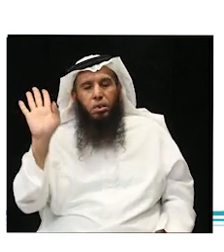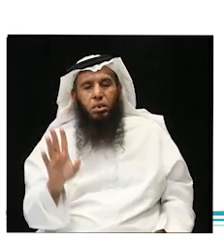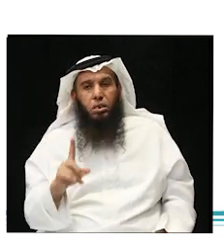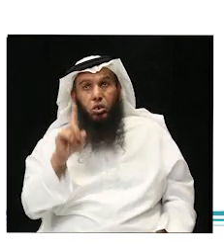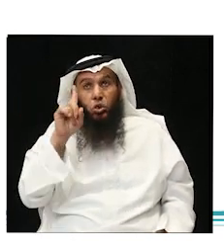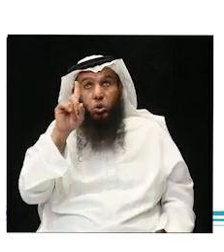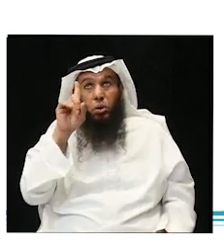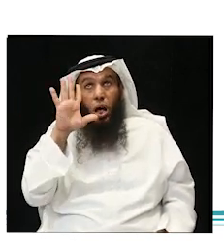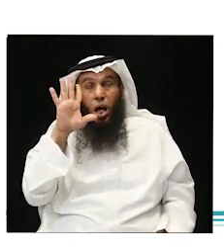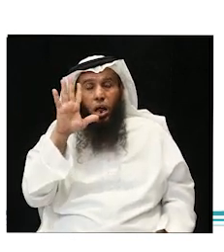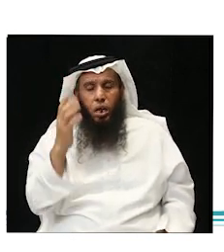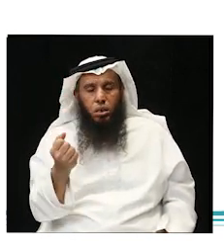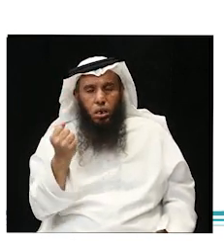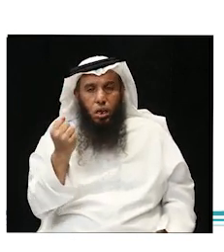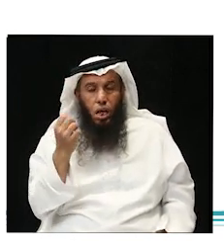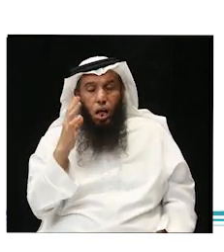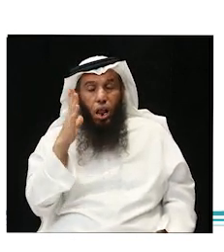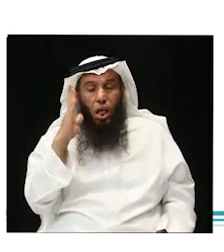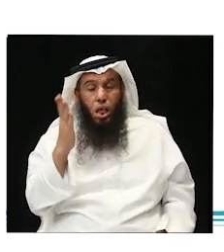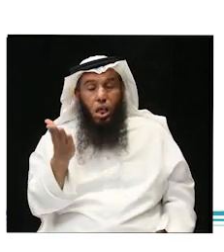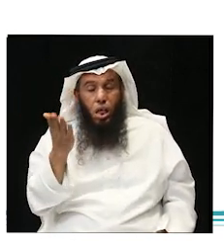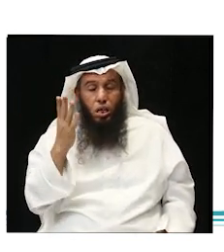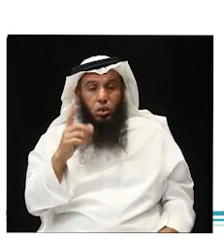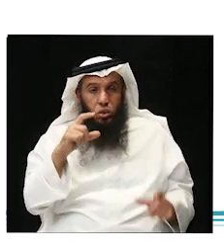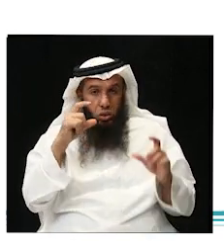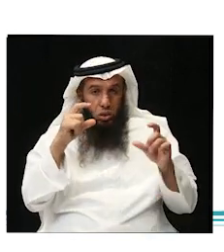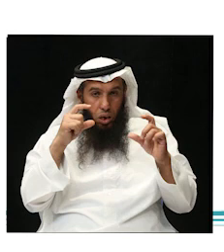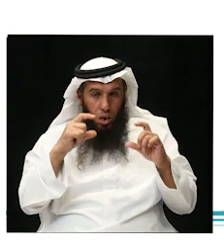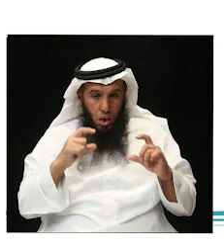صرفها إلا له سبحانه وتعالى.